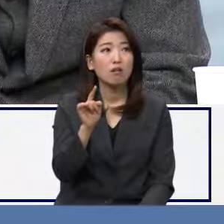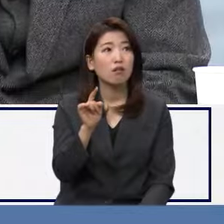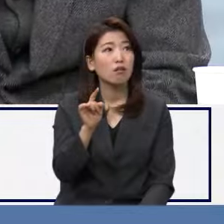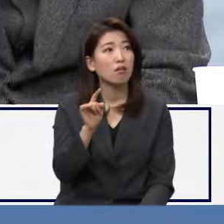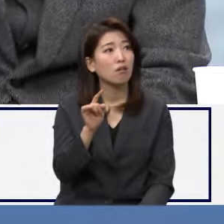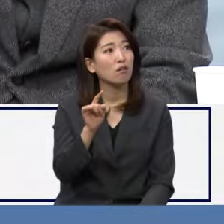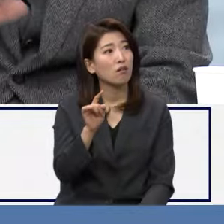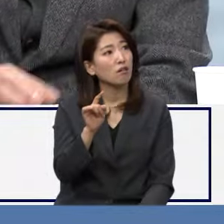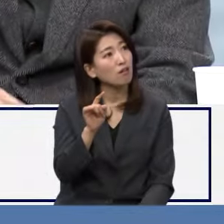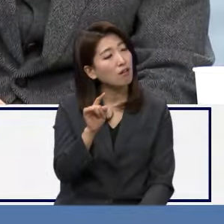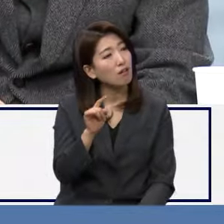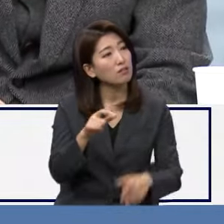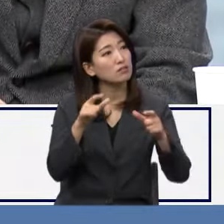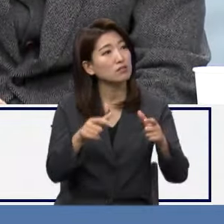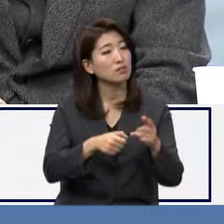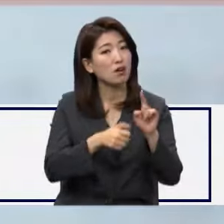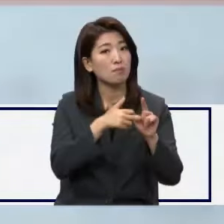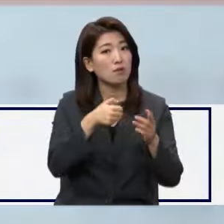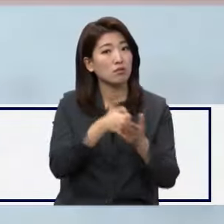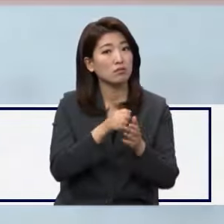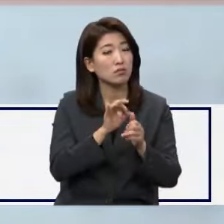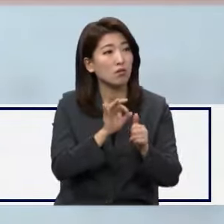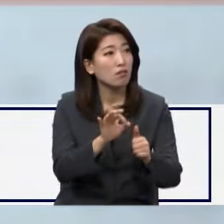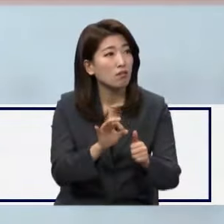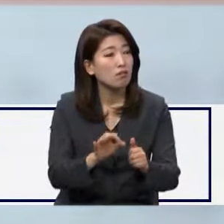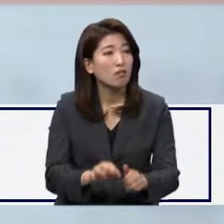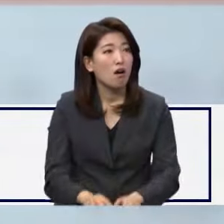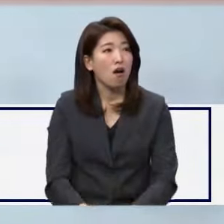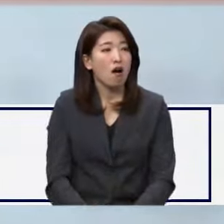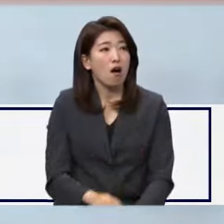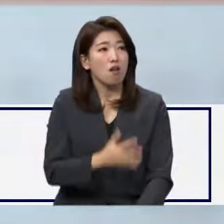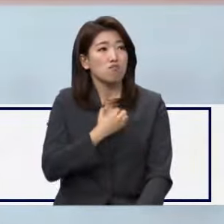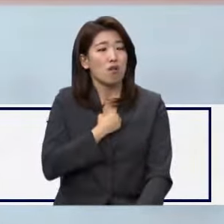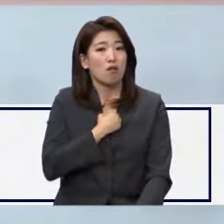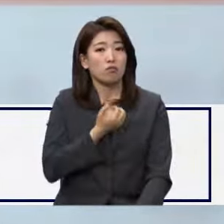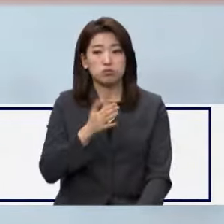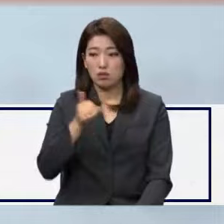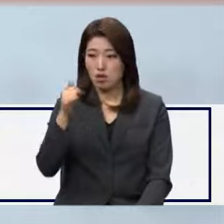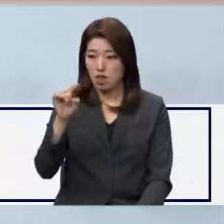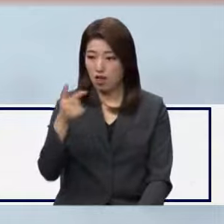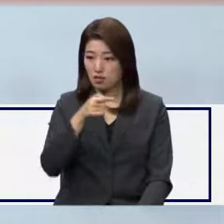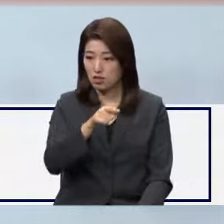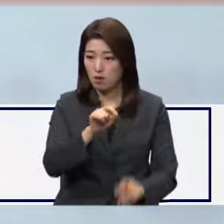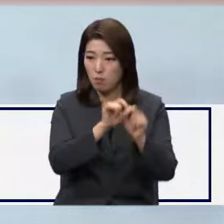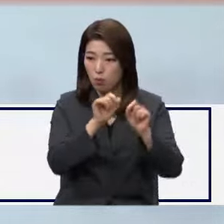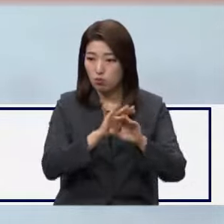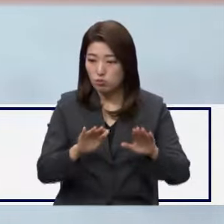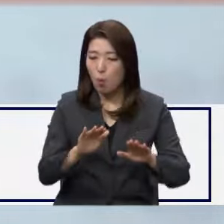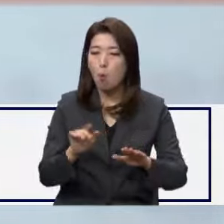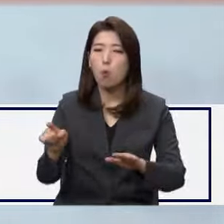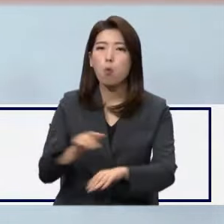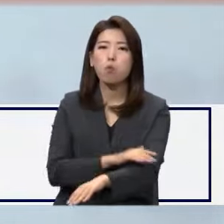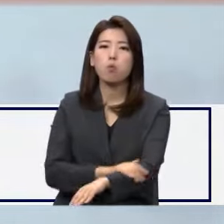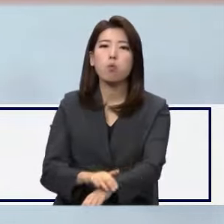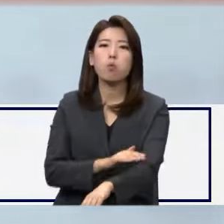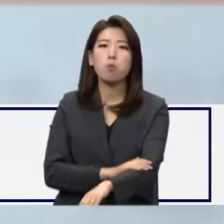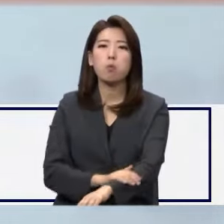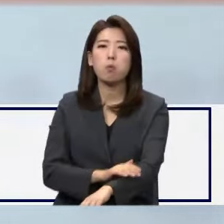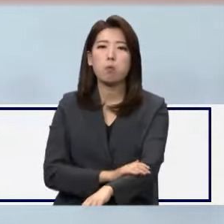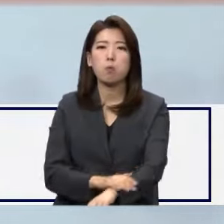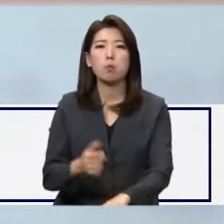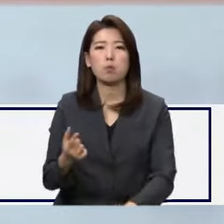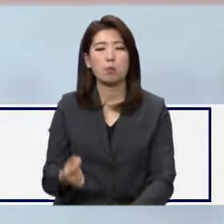있나 그랬는데 어쨌든 다시 보유했기 때문에 한동 위원장이 그건 상당히 력 저 평가받을만 한데 중요한 거는 부모님의 아직 중요한